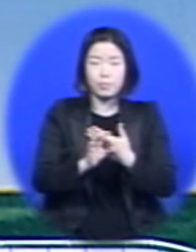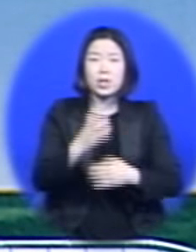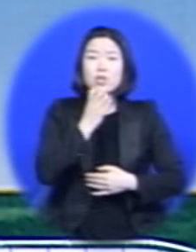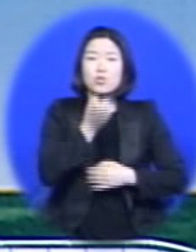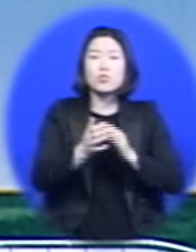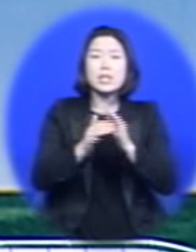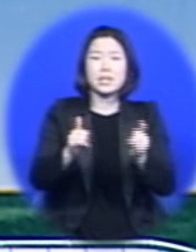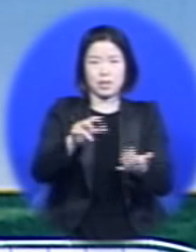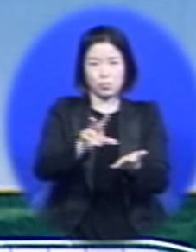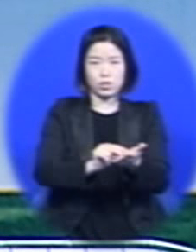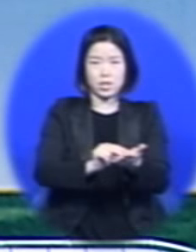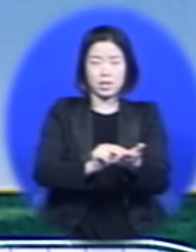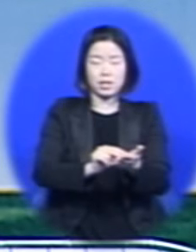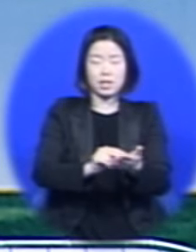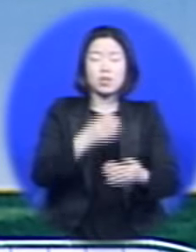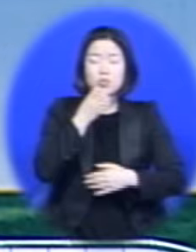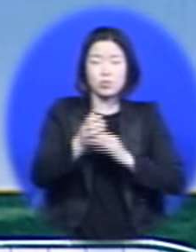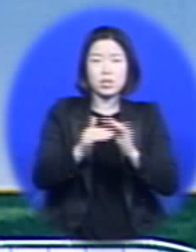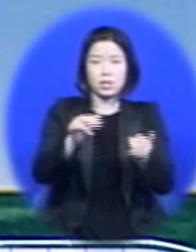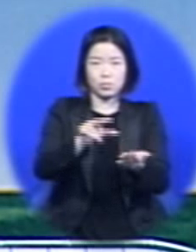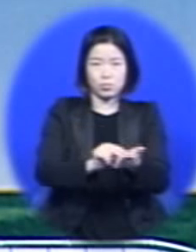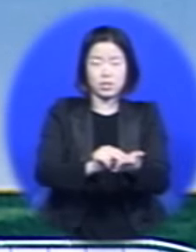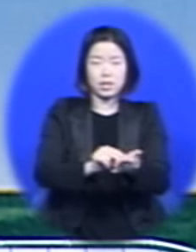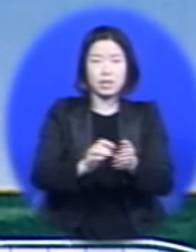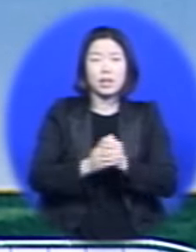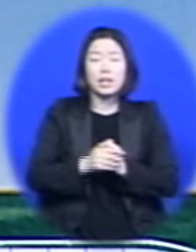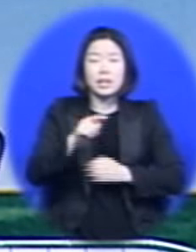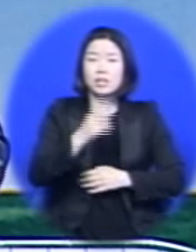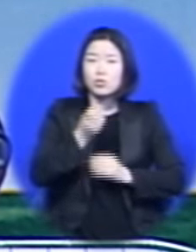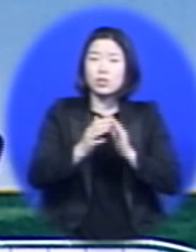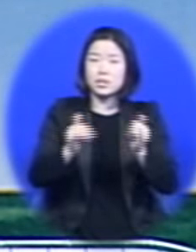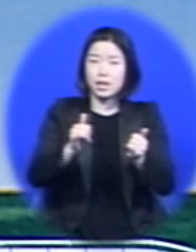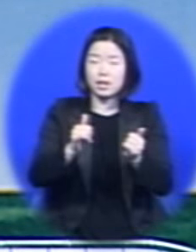유대인의 문제입니다. 유대인의 문제. 유대인들이 왜